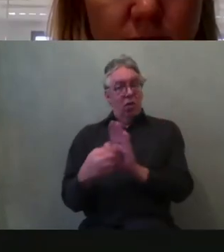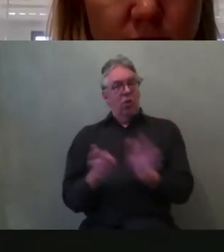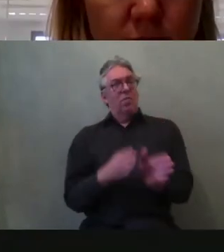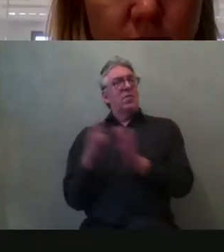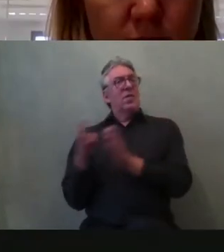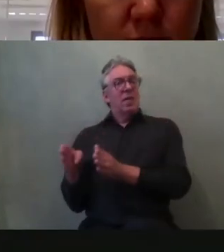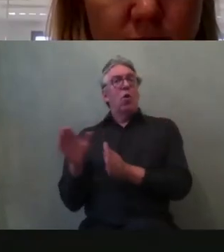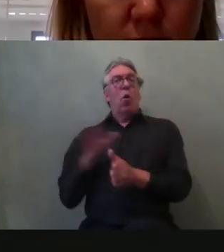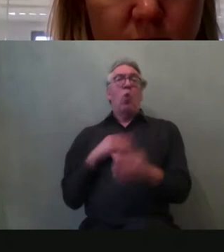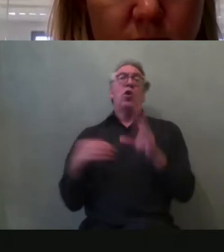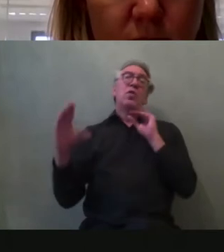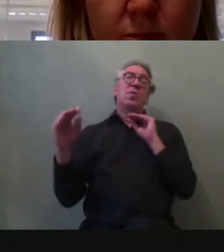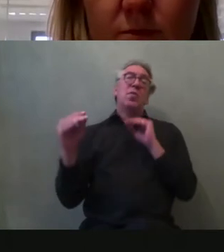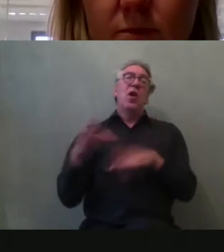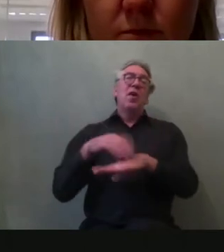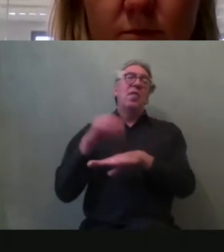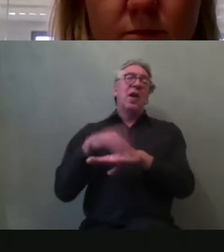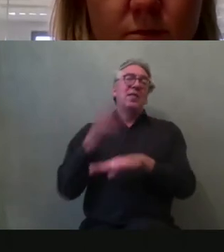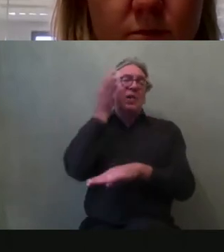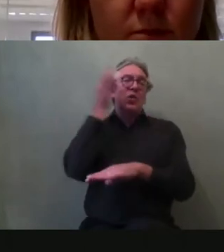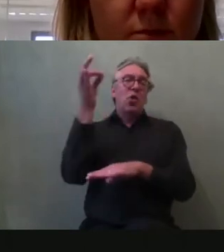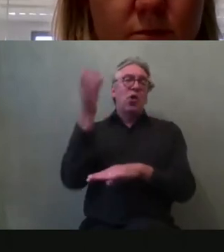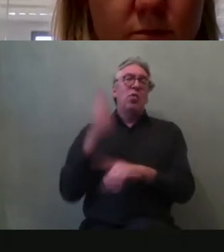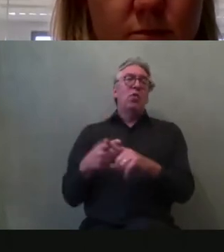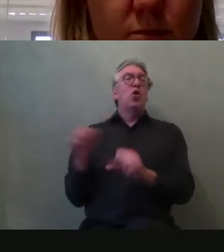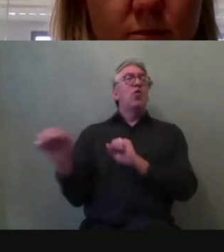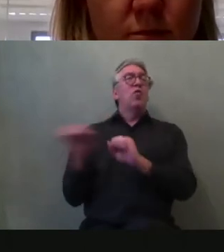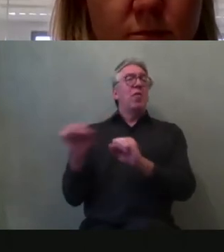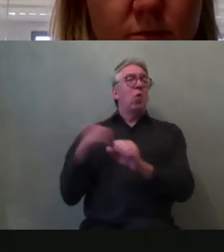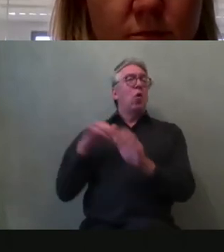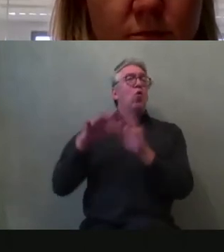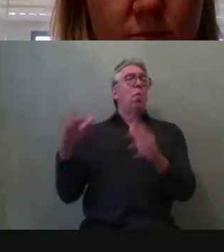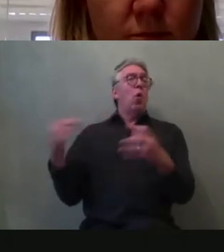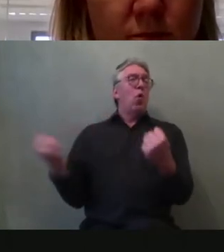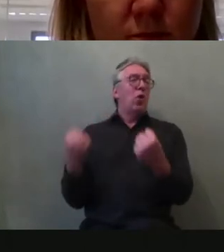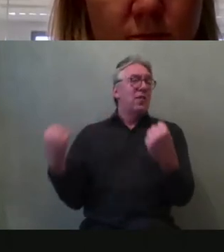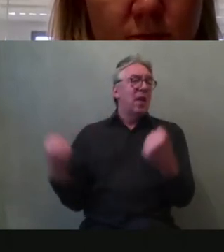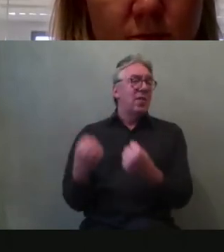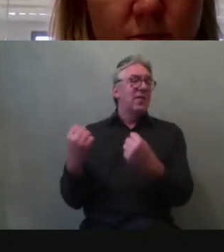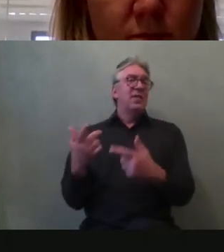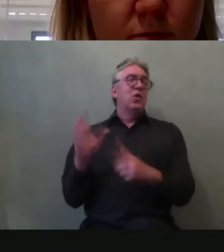ervaringsdeskundigen en met vertegenwoordigers van brancheorganisaties en culturele instellingen ook